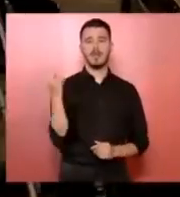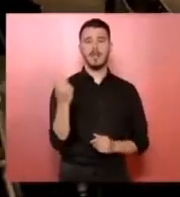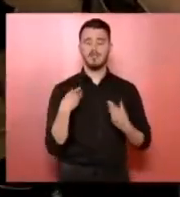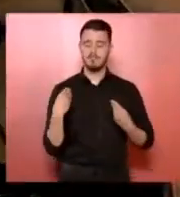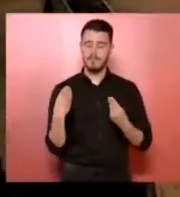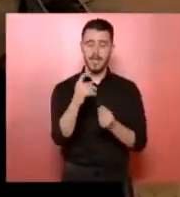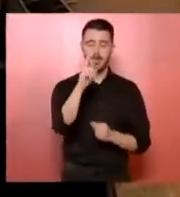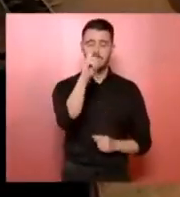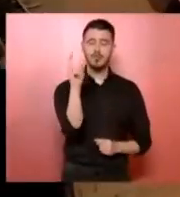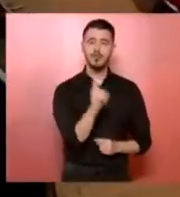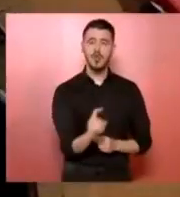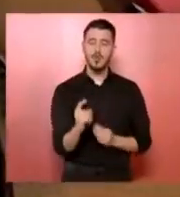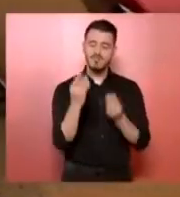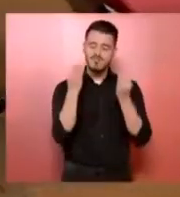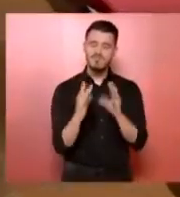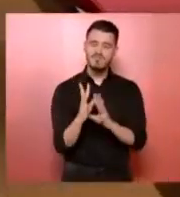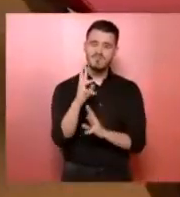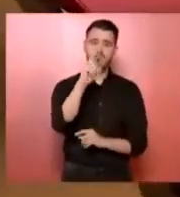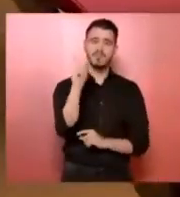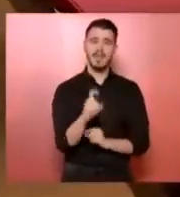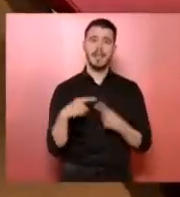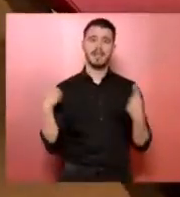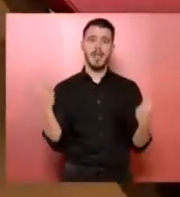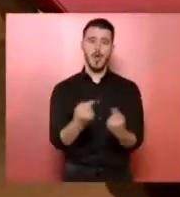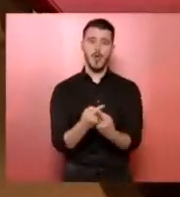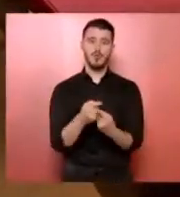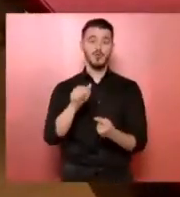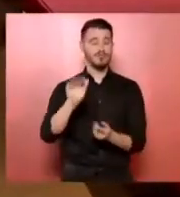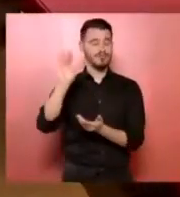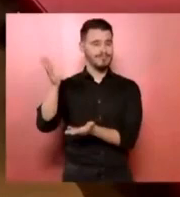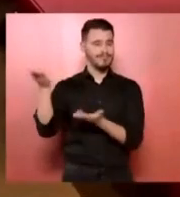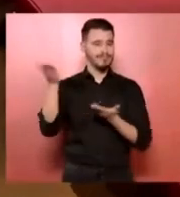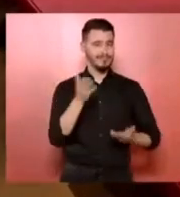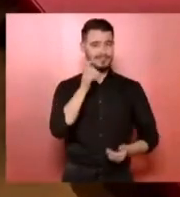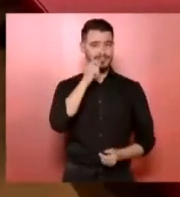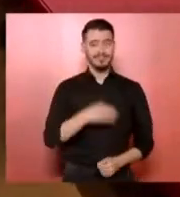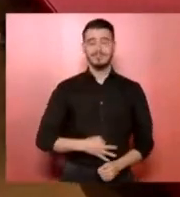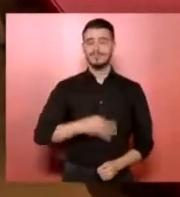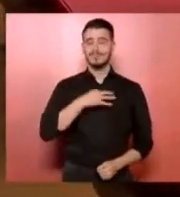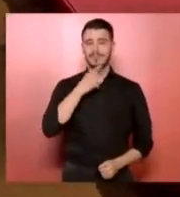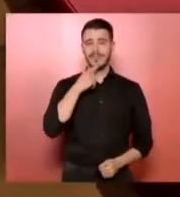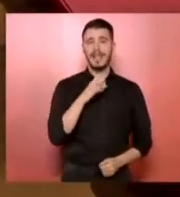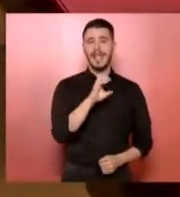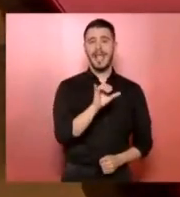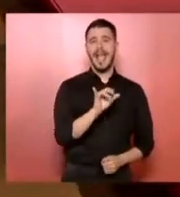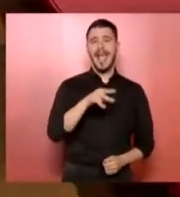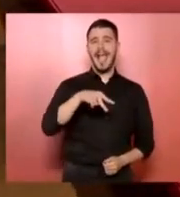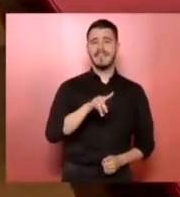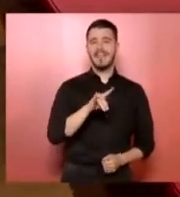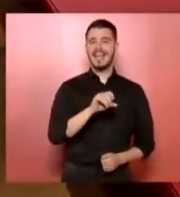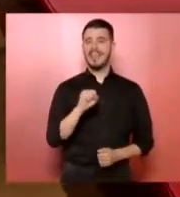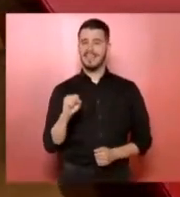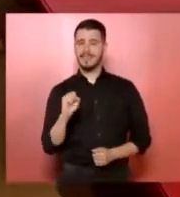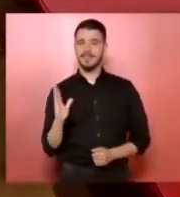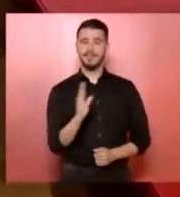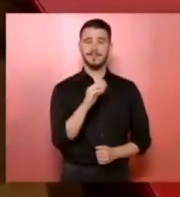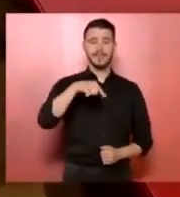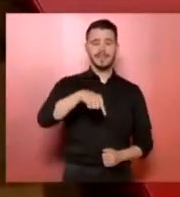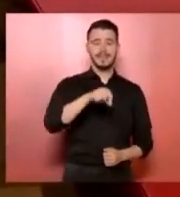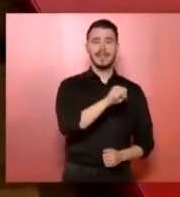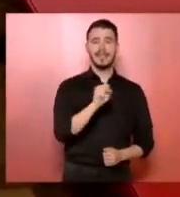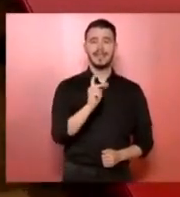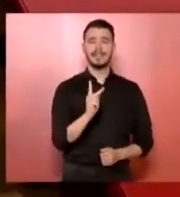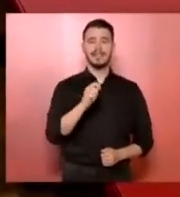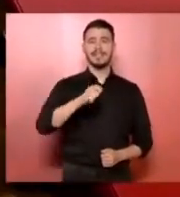Με αυτές τις σκέψεις έχω τη χαρά να καλέσω τον Ευθύνη Τσακαλώτο για να μας παρουσιάσει το 7ο βήμα για το ζήτημα του δικαιώματος στη στέγη